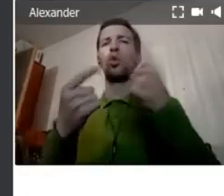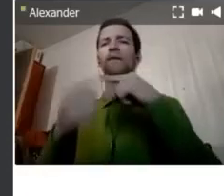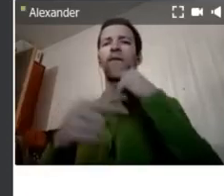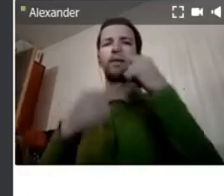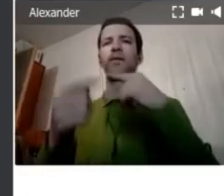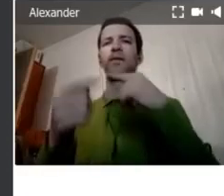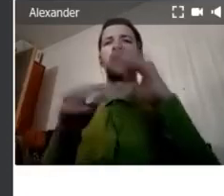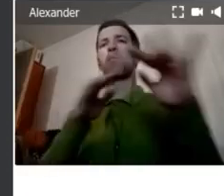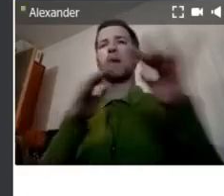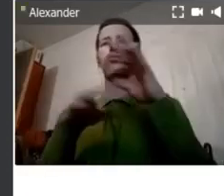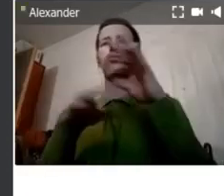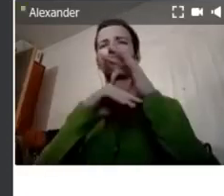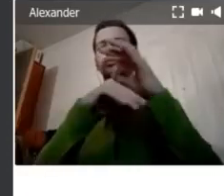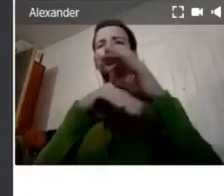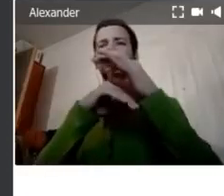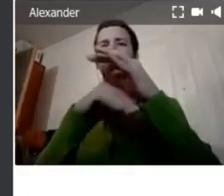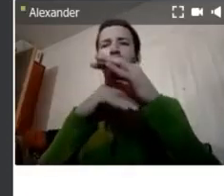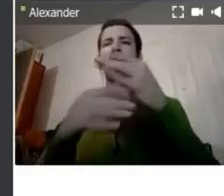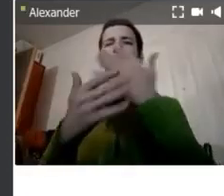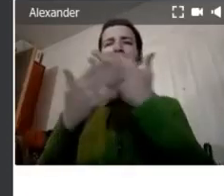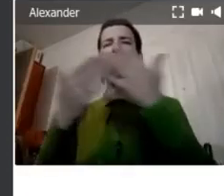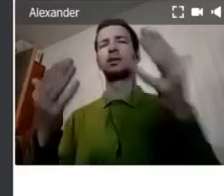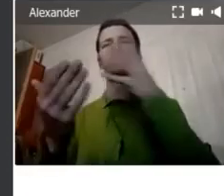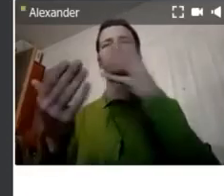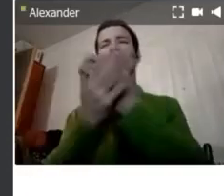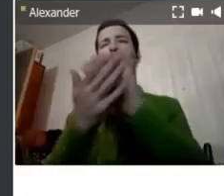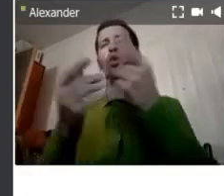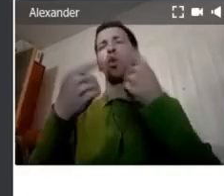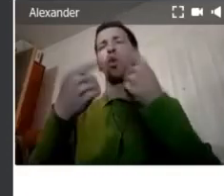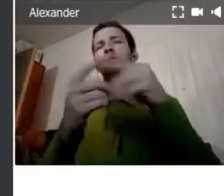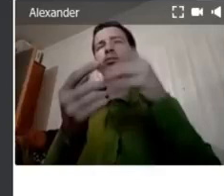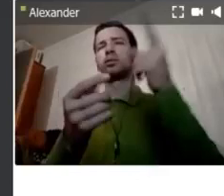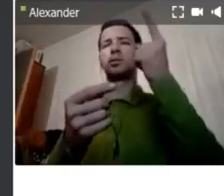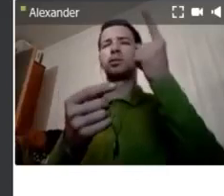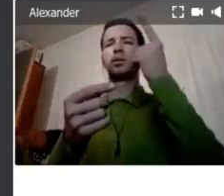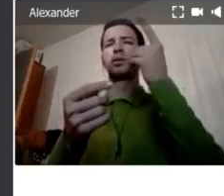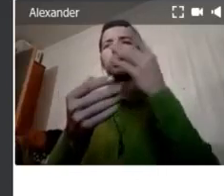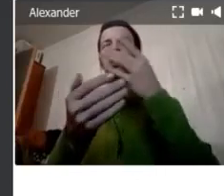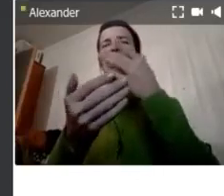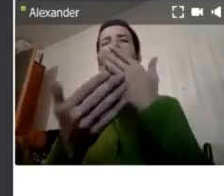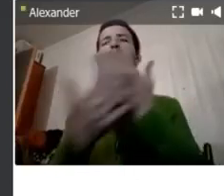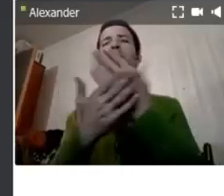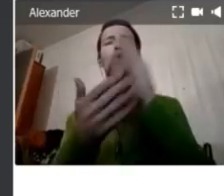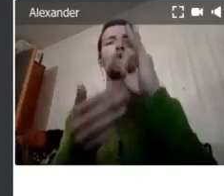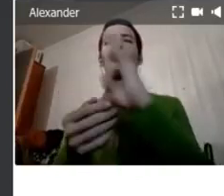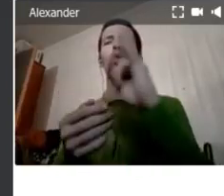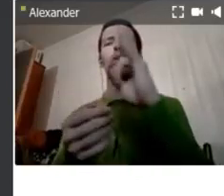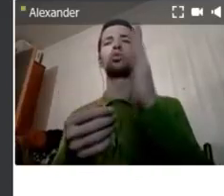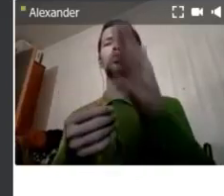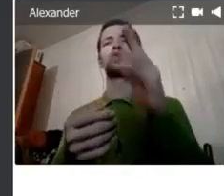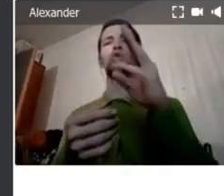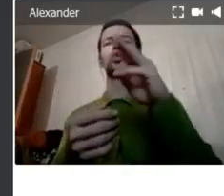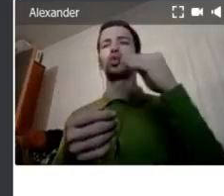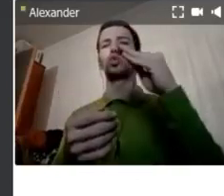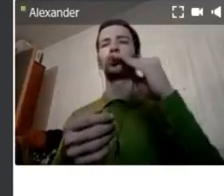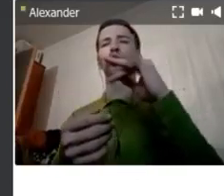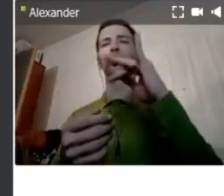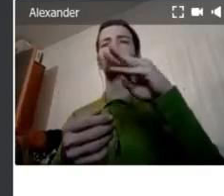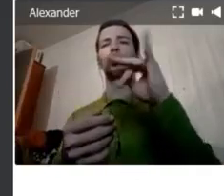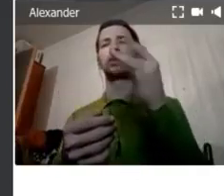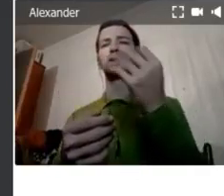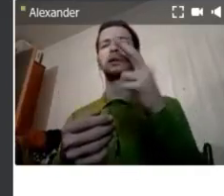в любой из офисов и получить свое золото, либо сделать это через вышестоящего спонсора. То есть, проще говоря,